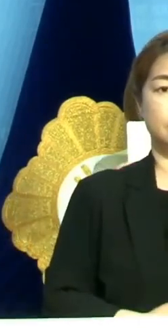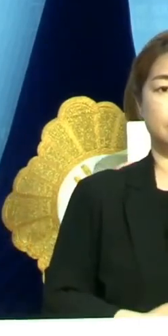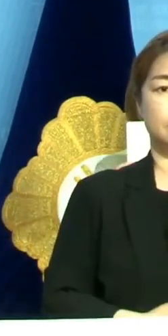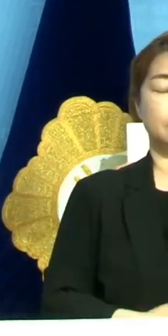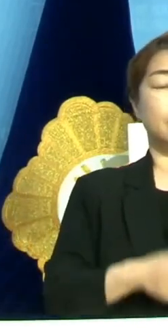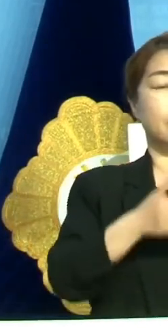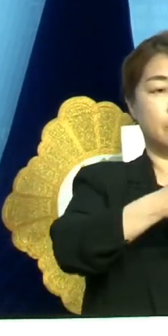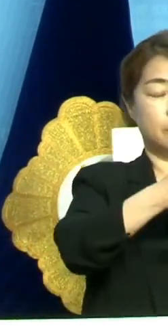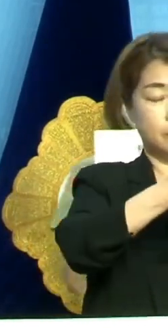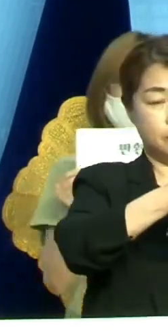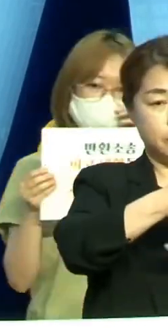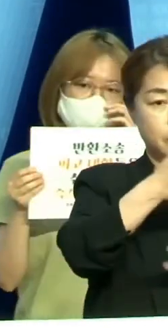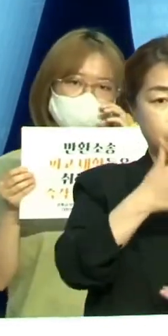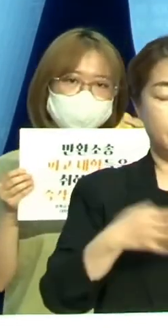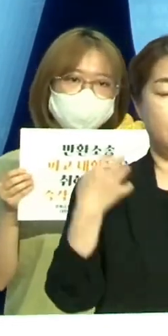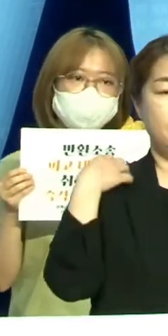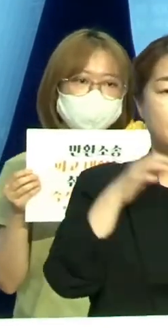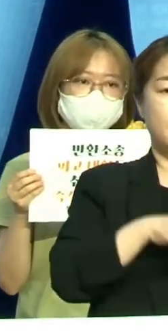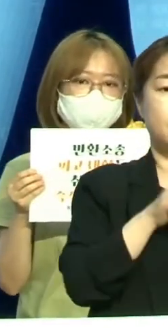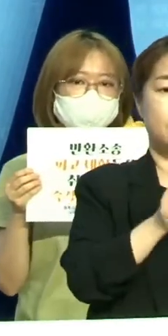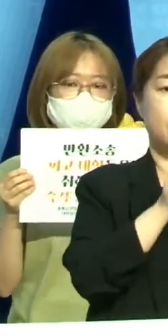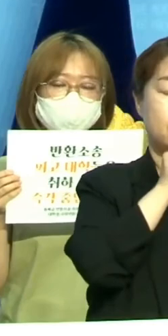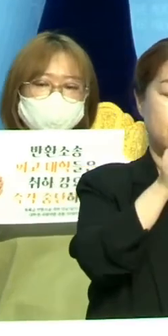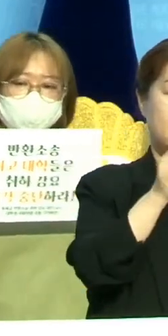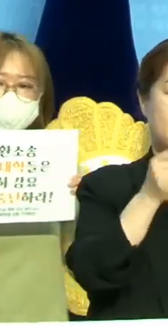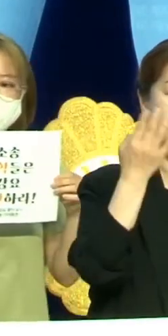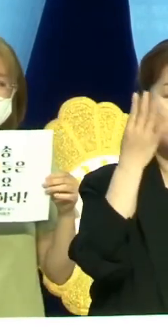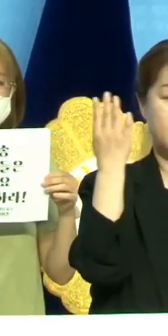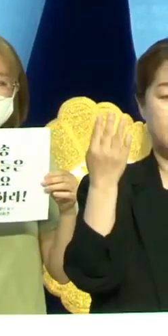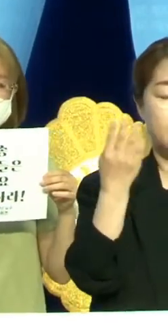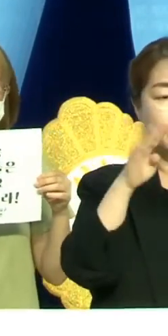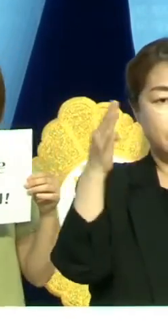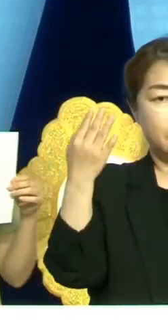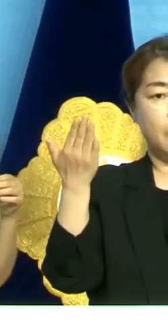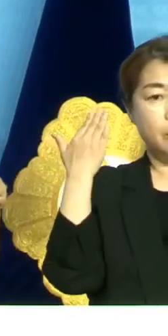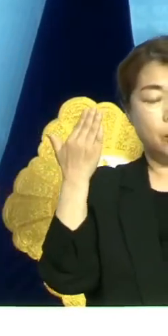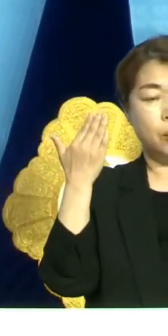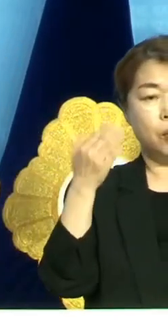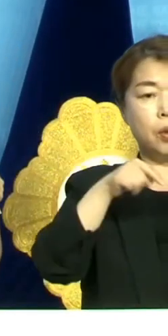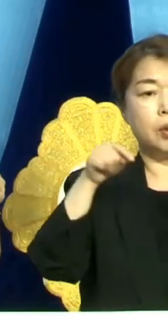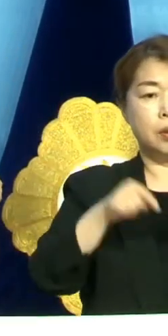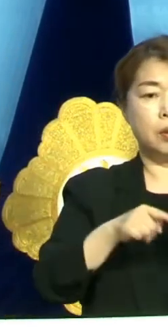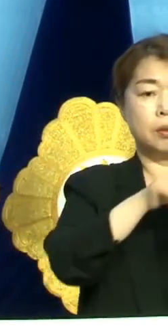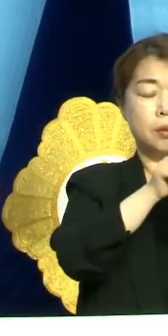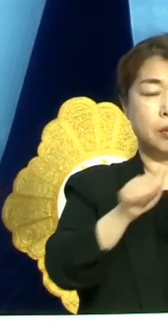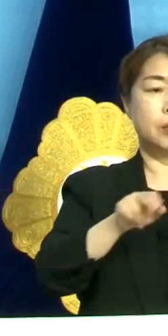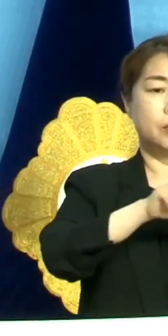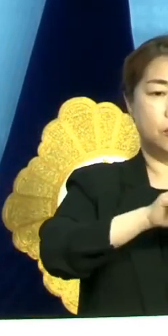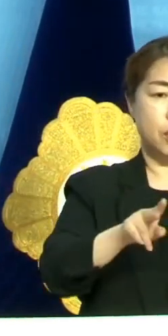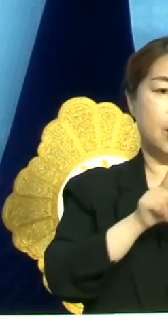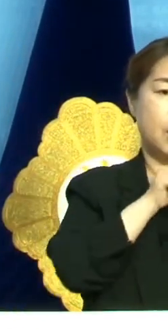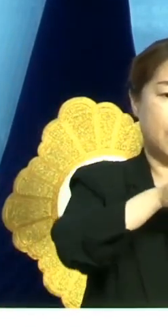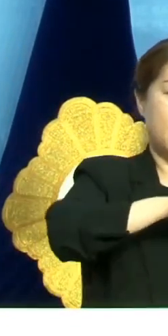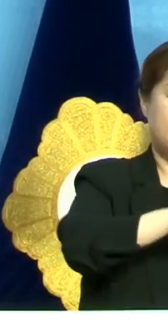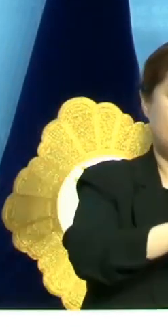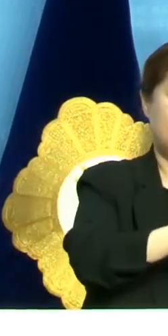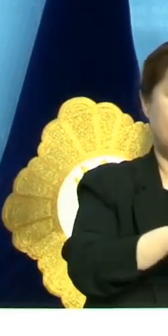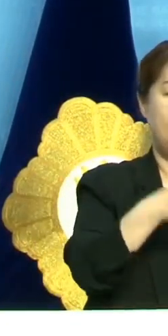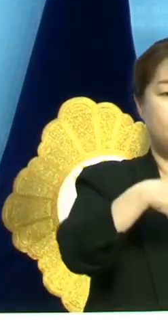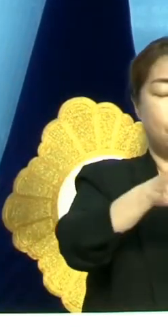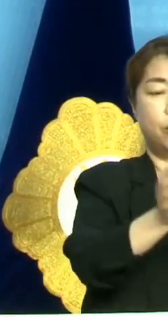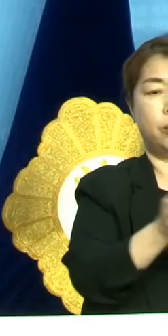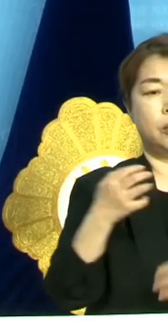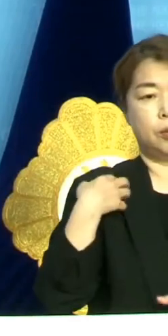네 감사합니다 반환 소송 피부와 대학들의 치아 강요 중 담과 교육부의 의무이행 반환소송